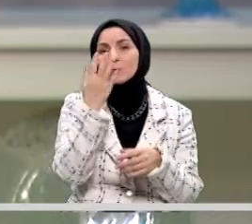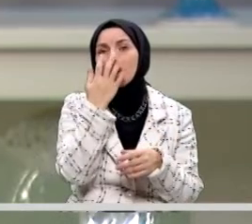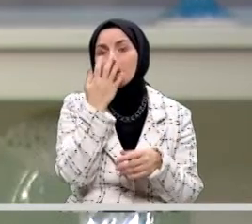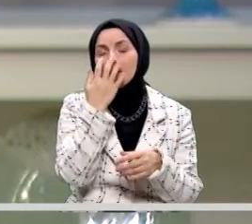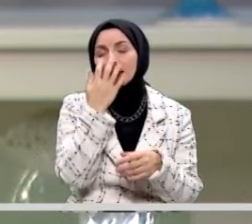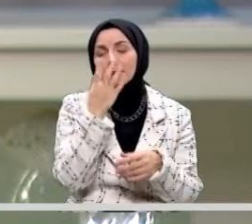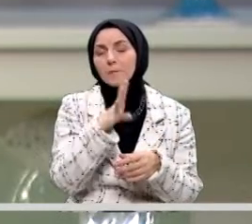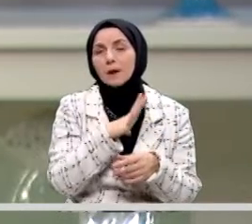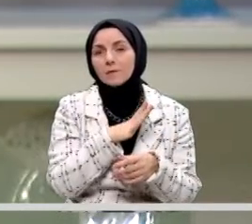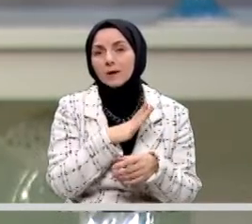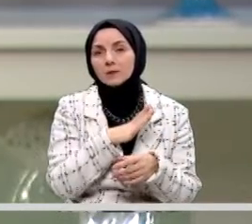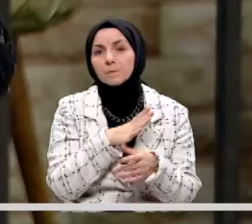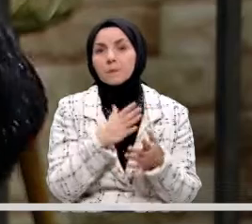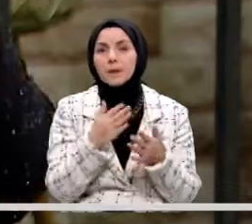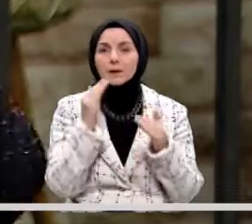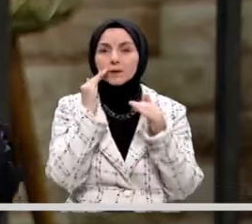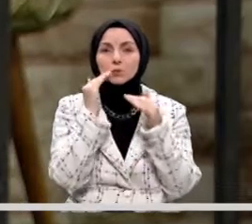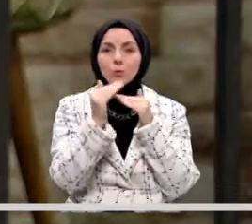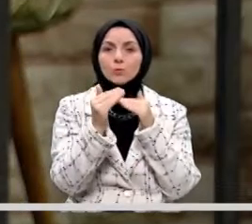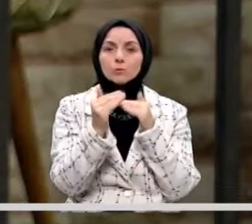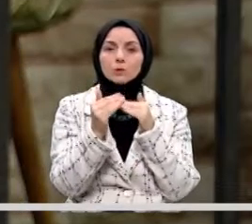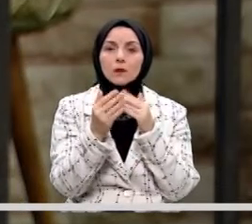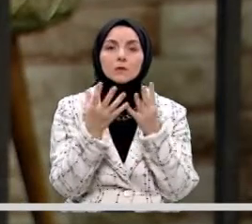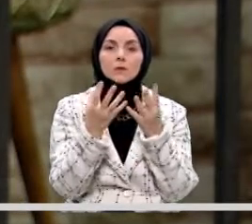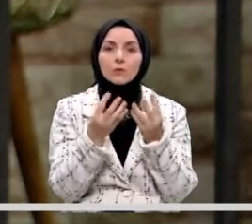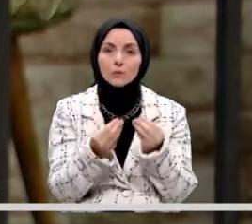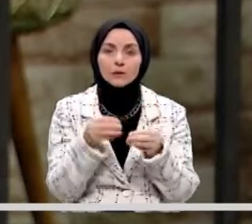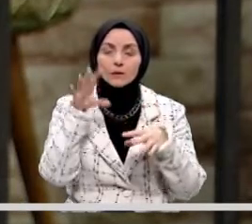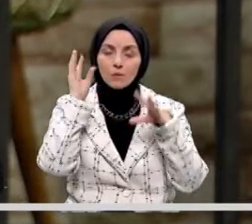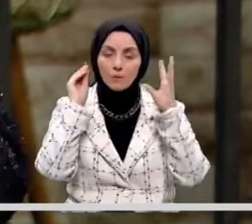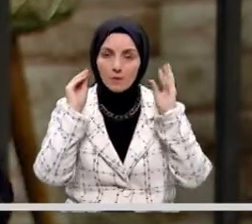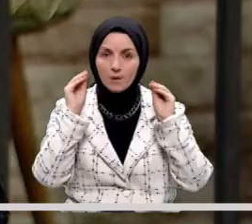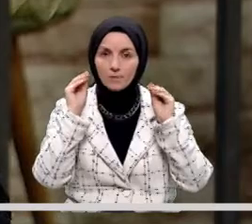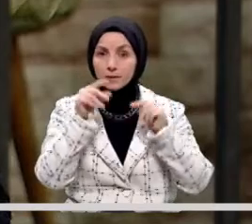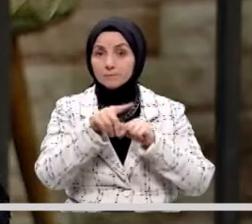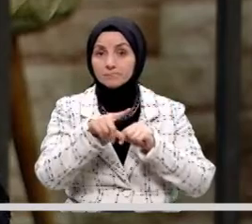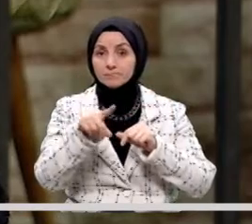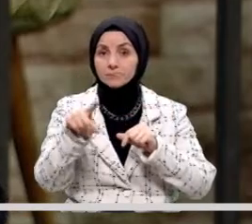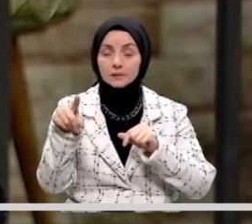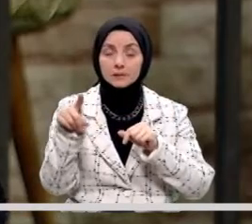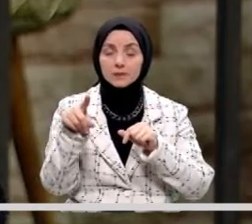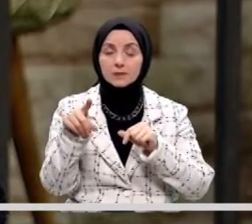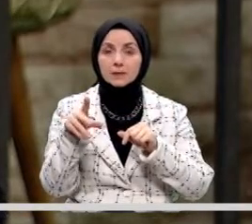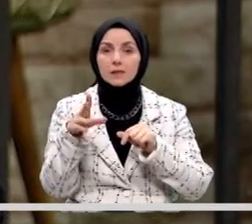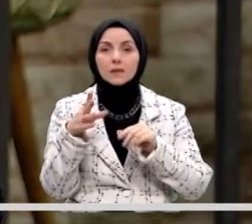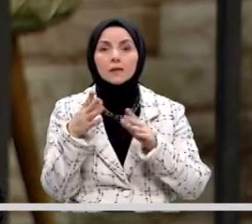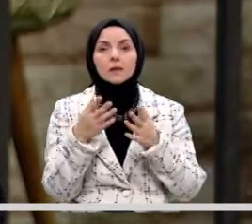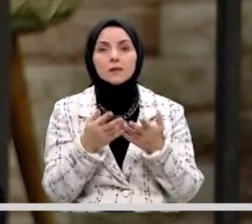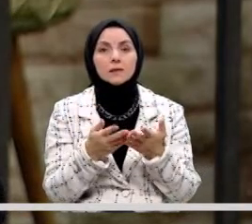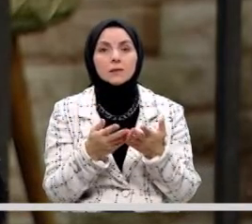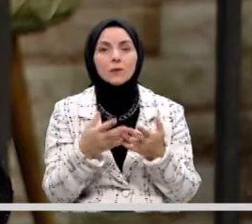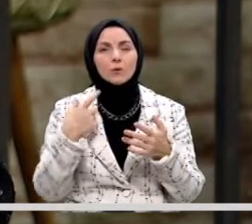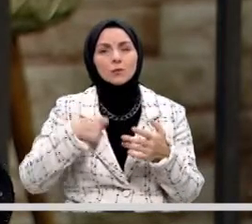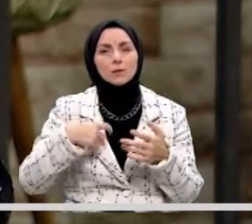da ondan mutlu oluyoruz gibi bir şey var şöyle toplumsal anlamda öğrenme sizin yeterliliğinizi açığa çıkmasın değil mi